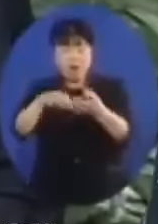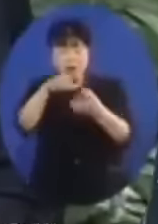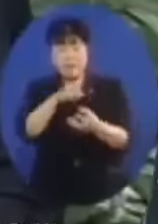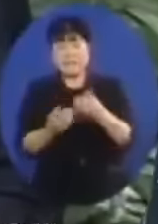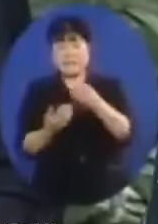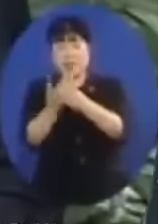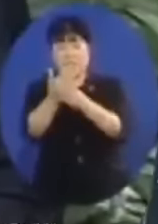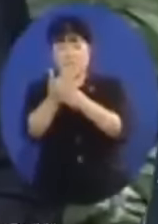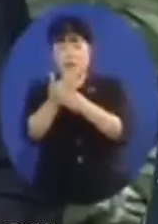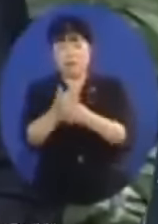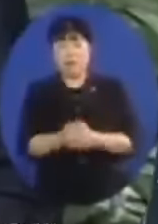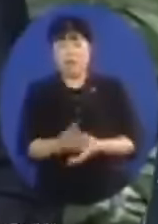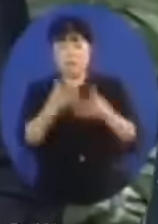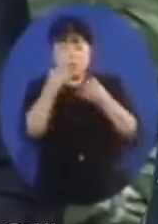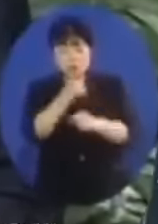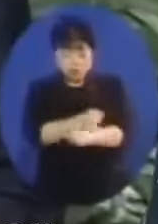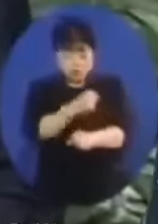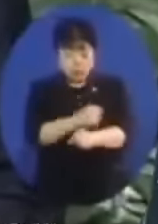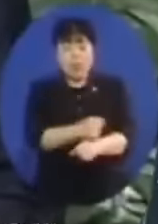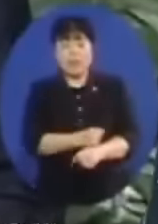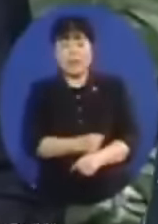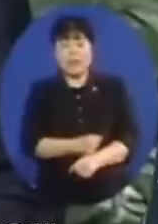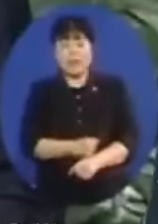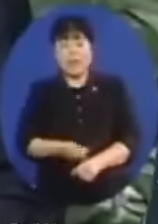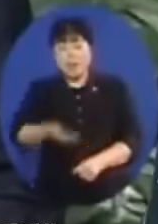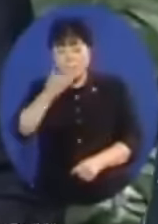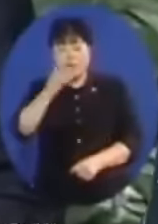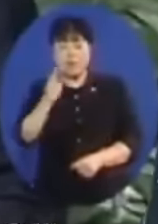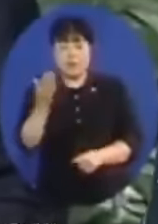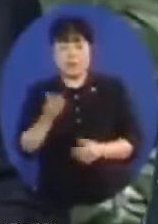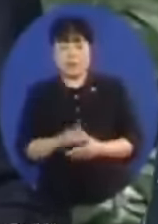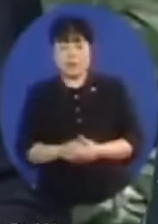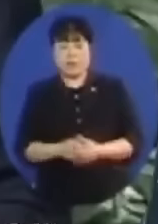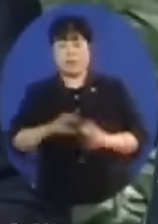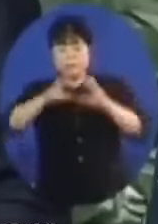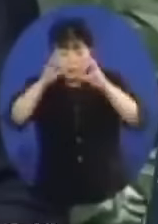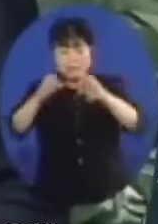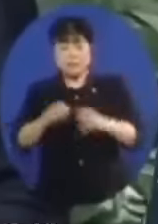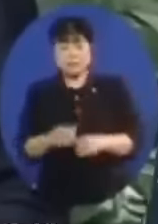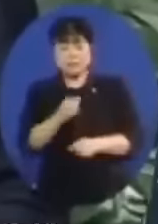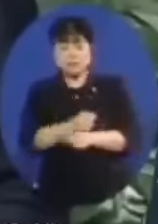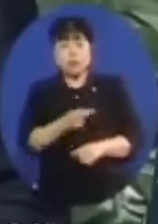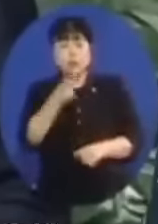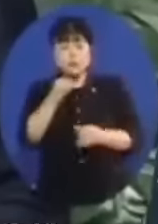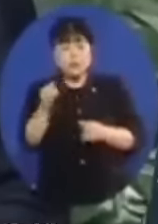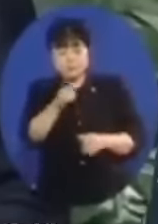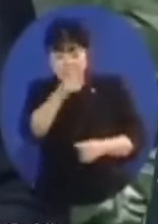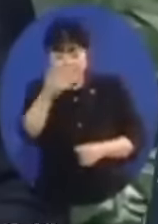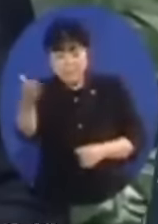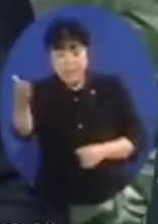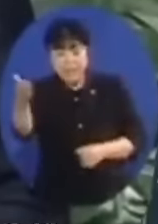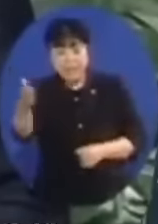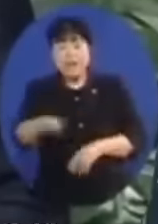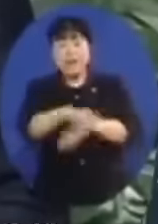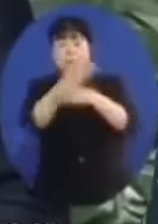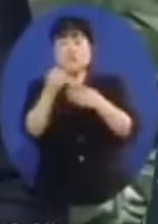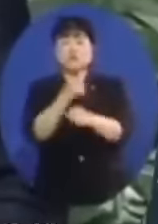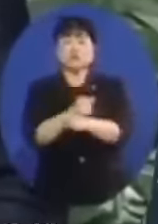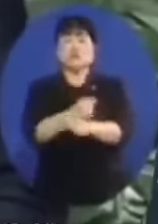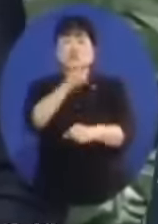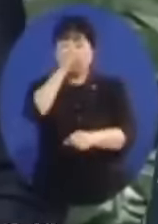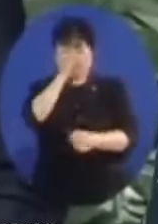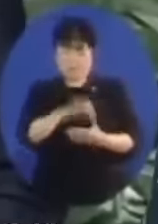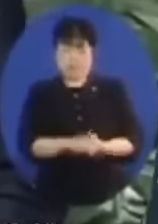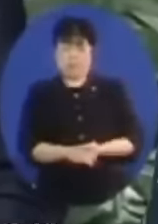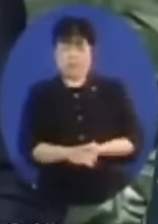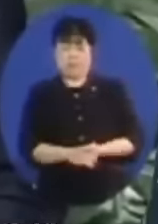나고 수고해야 소산을 먹고 사는 것입니다. 이 세상에 수고 안 한 사람 있습니까? 다 인생이 수고롭습니다.